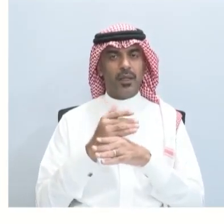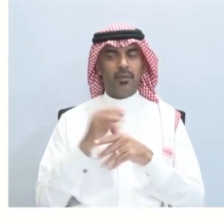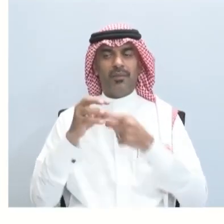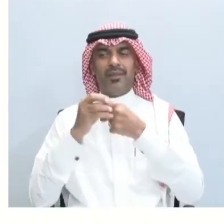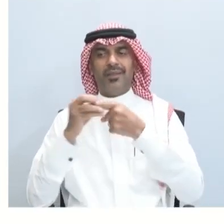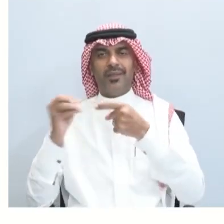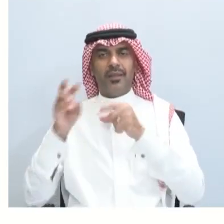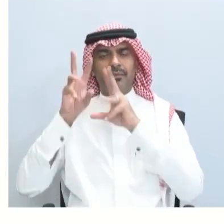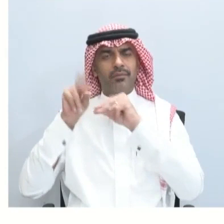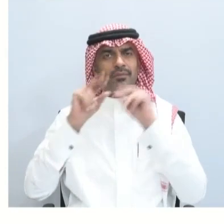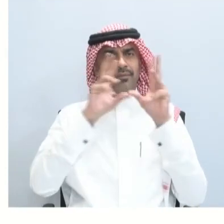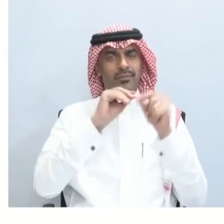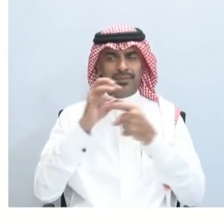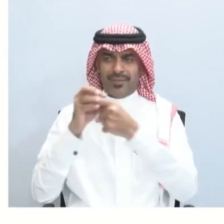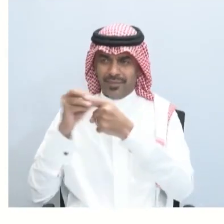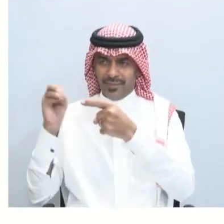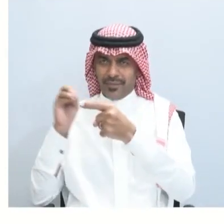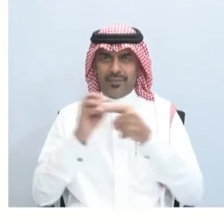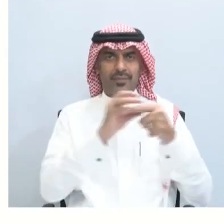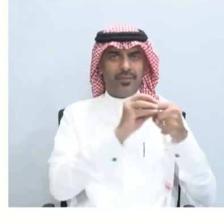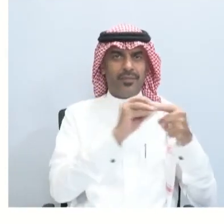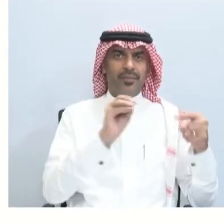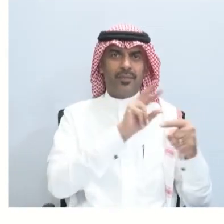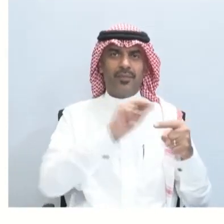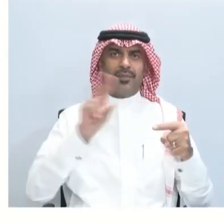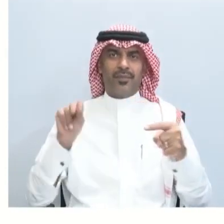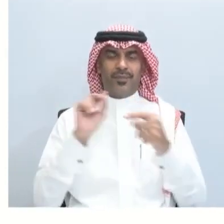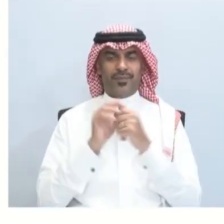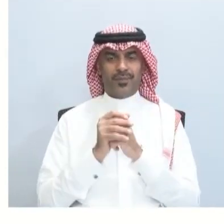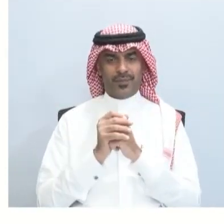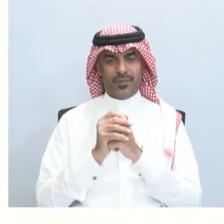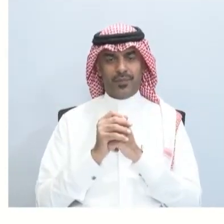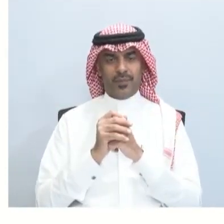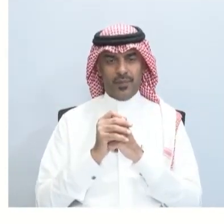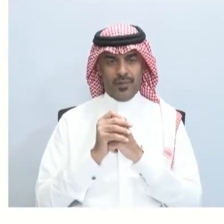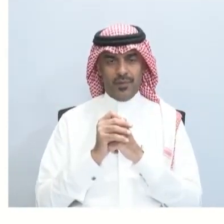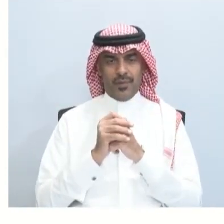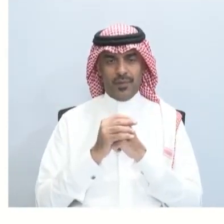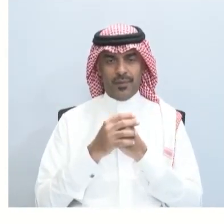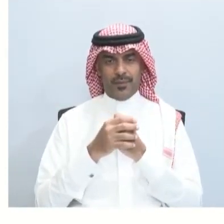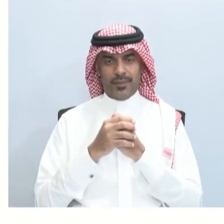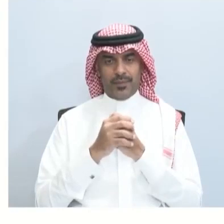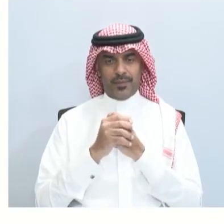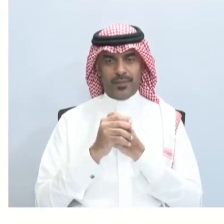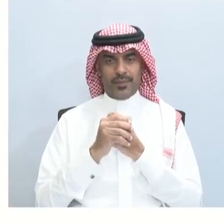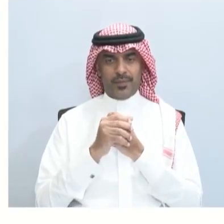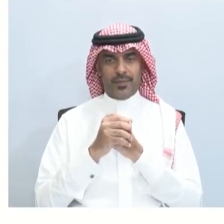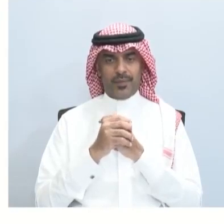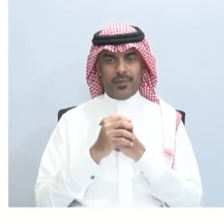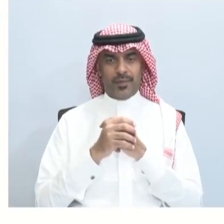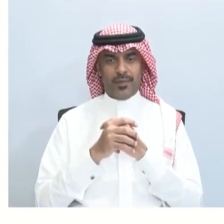طرحنا من كل منهما او مقدارا من نفس المقدار من الطرفين قمنا بطرح ريالين من الطرفين